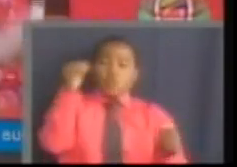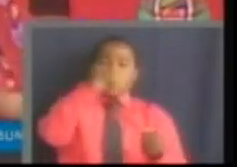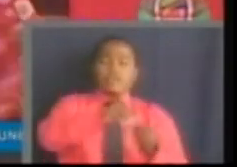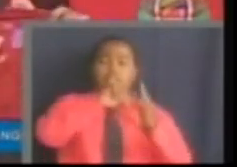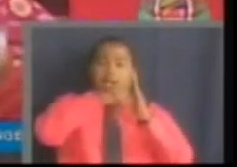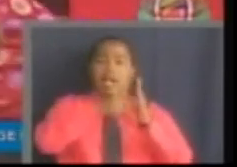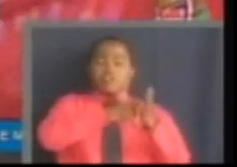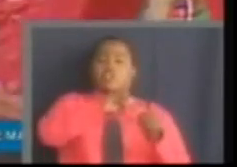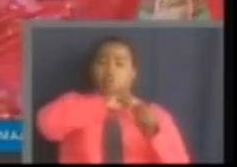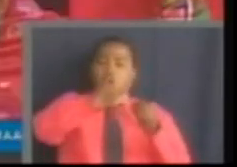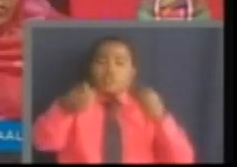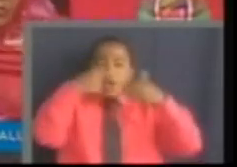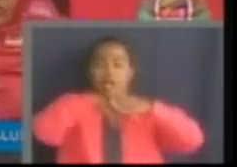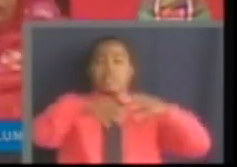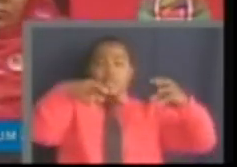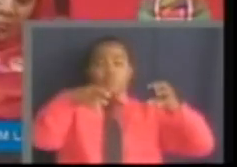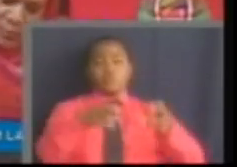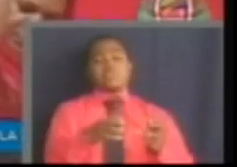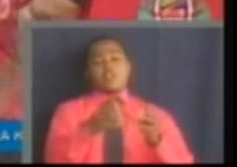kuwatoa watu ndani ya vikao vya kamati.